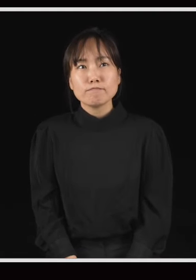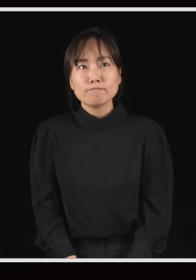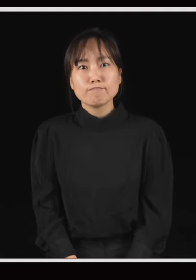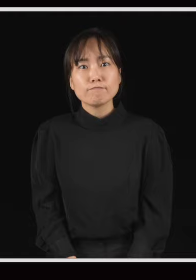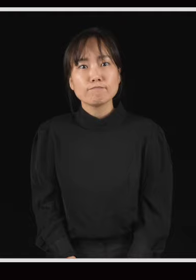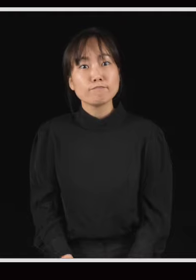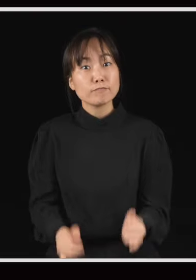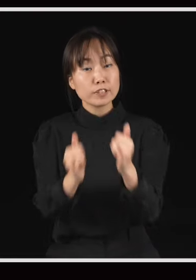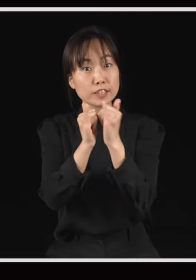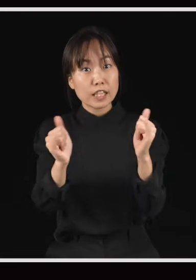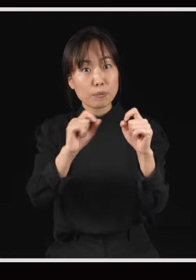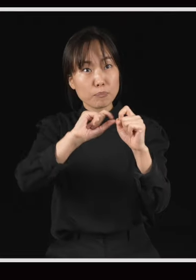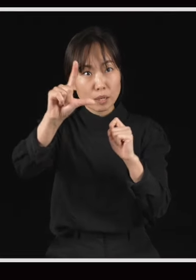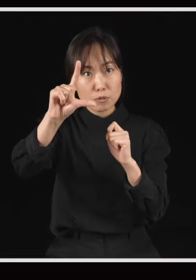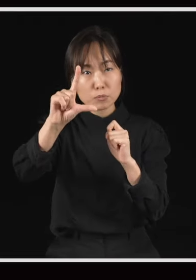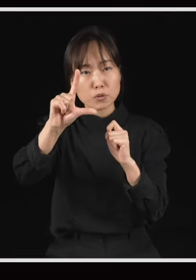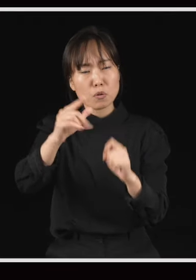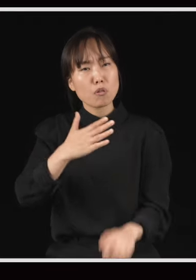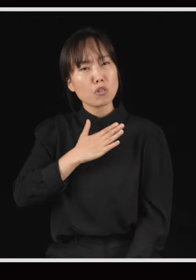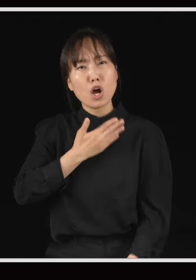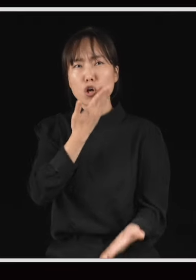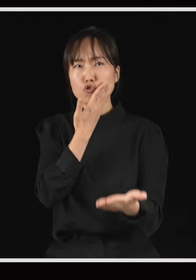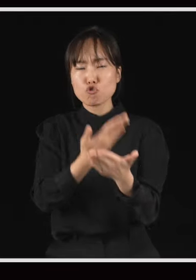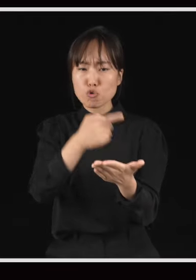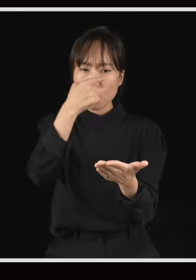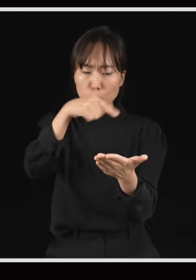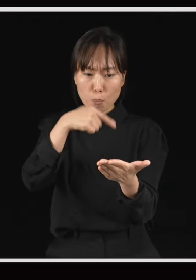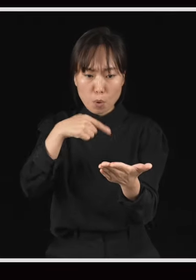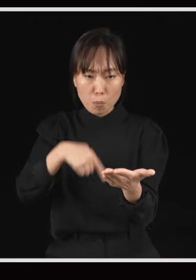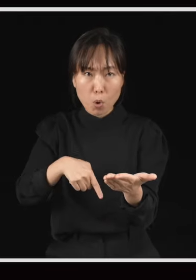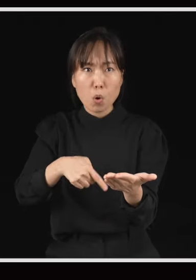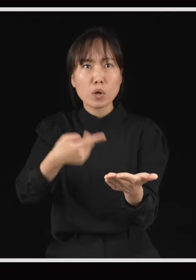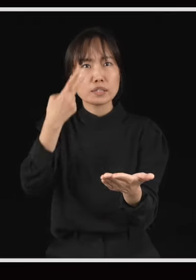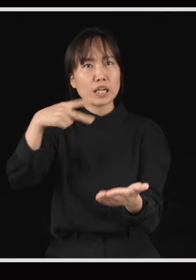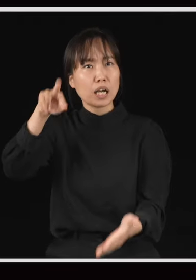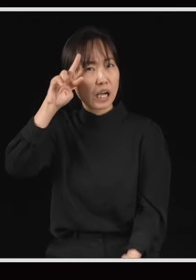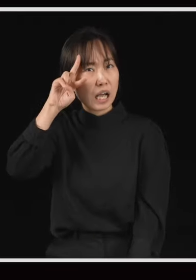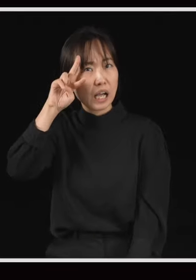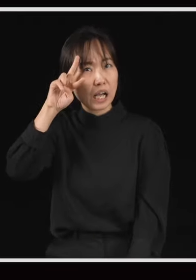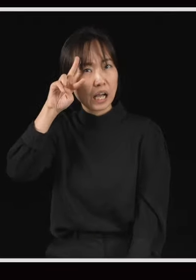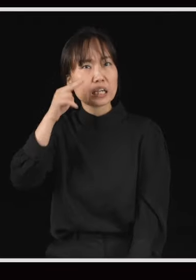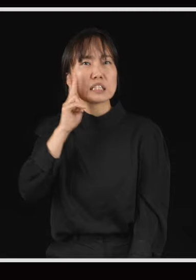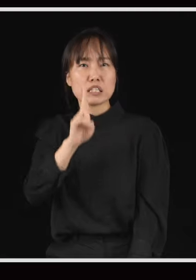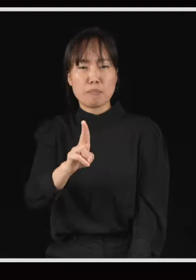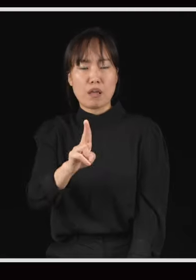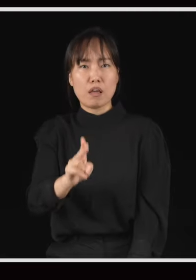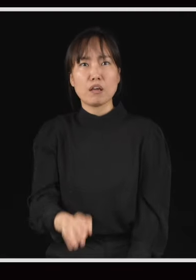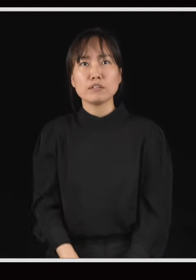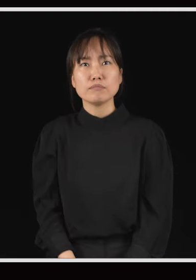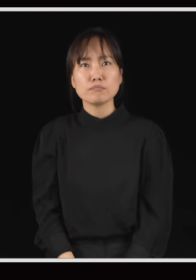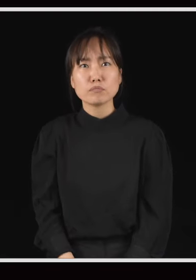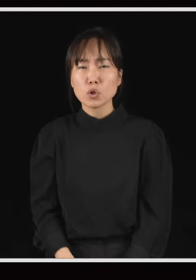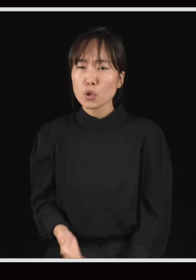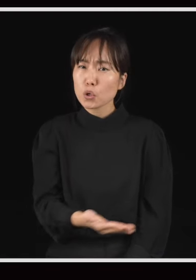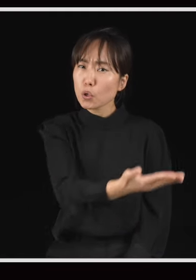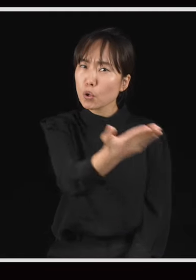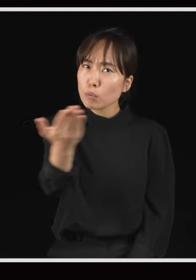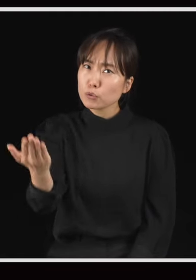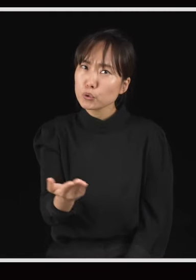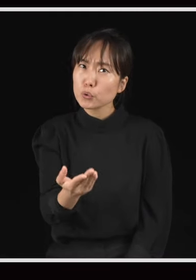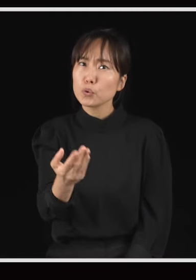이렇게 결국에 현대인들은 나에게 중요한 것에 어떤 상당한 왜곡이 있습니다. 아마 여기